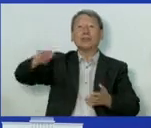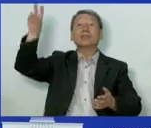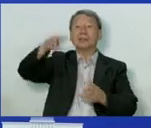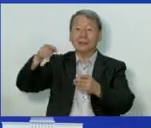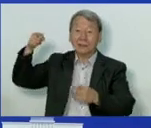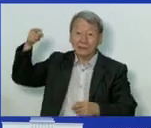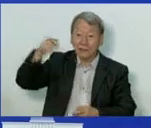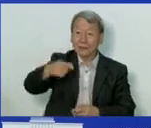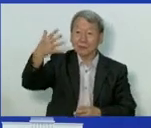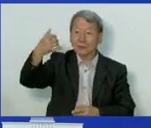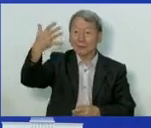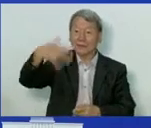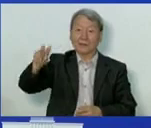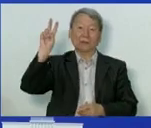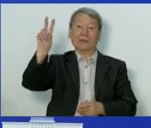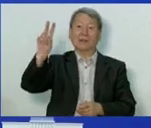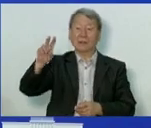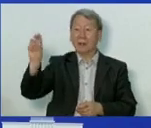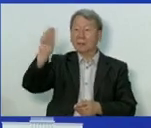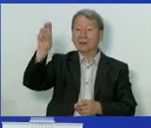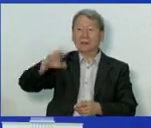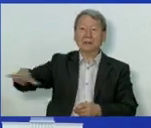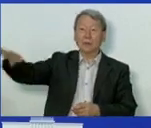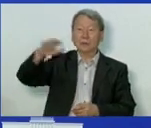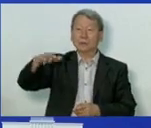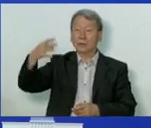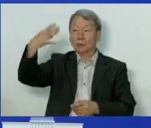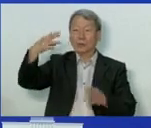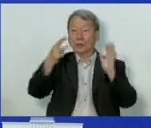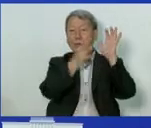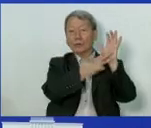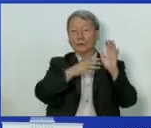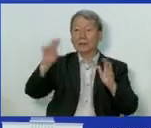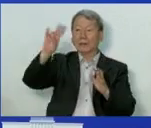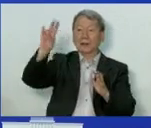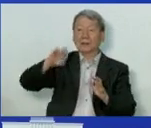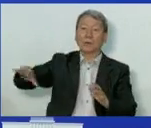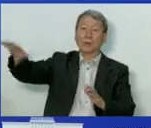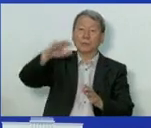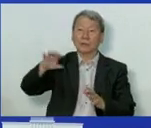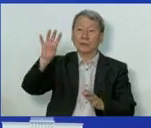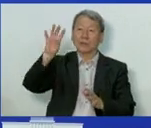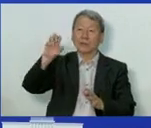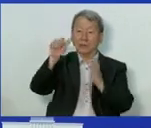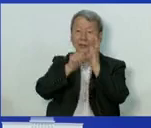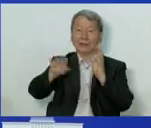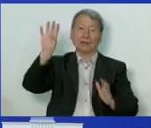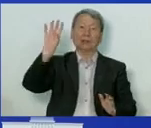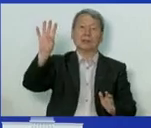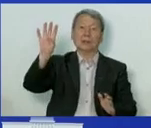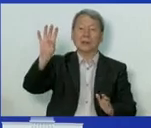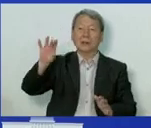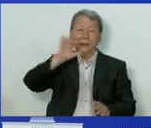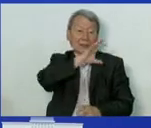Бишкек 1552, Баткенская область 48, Нарынская область